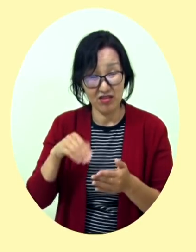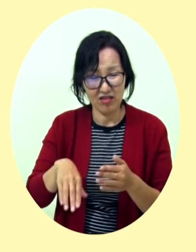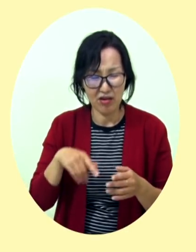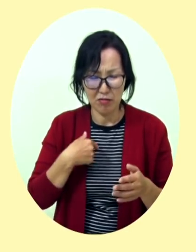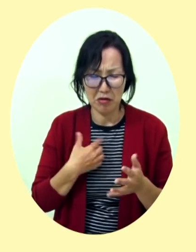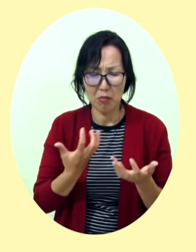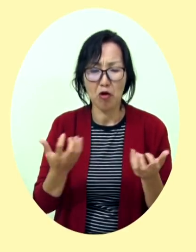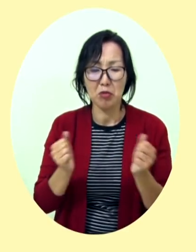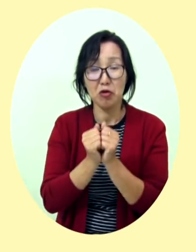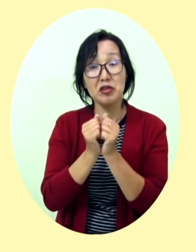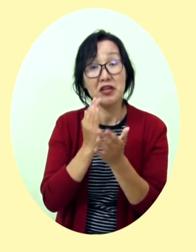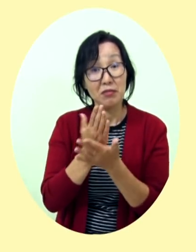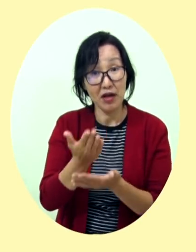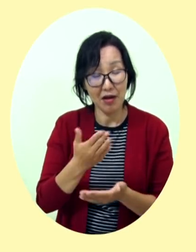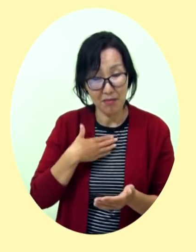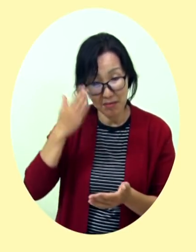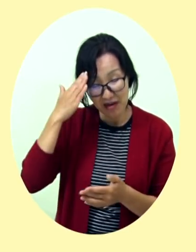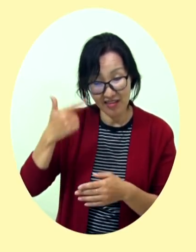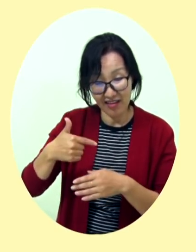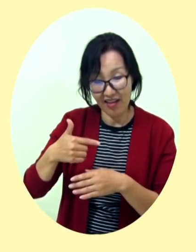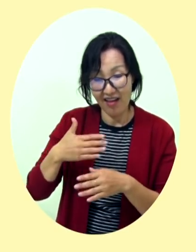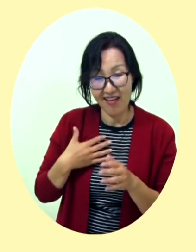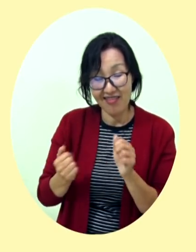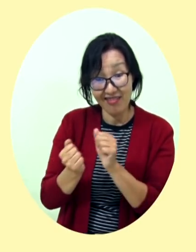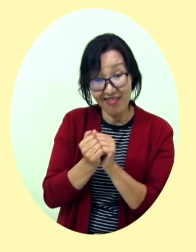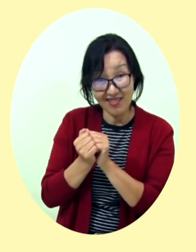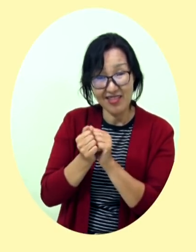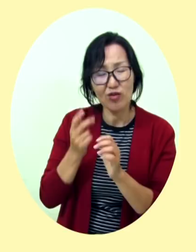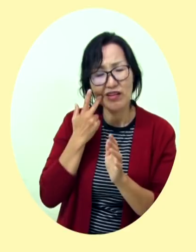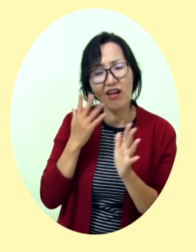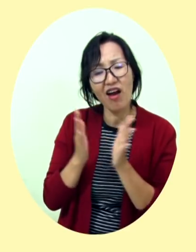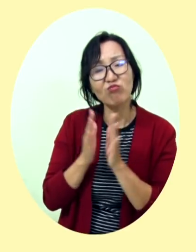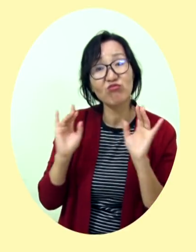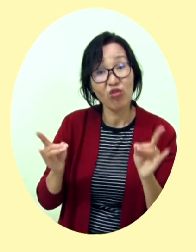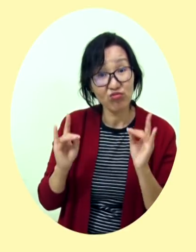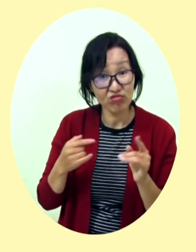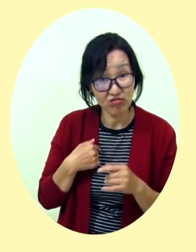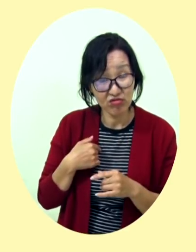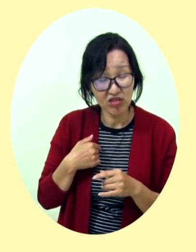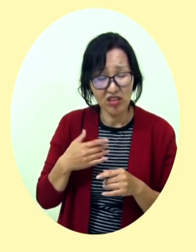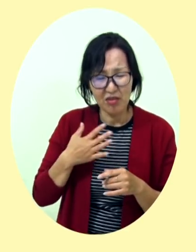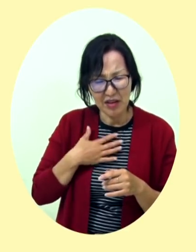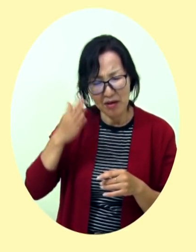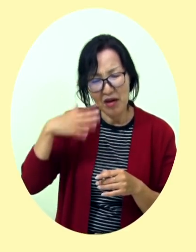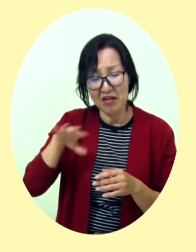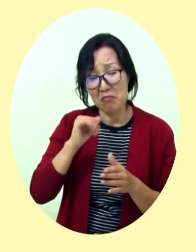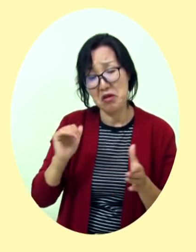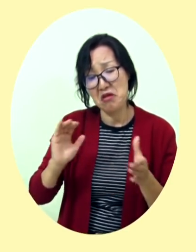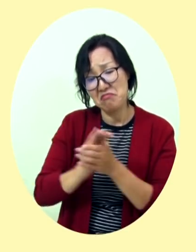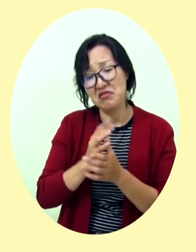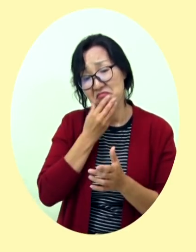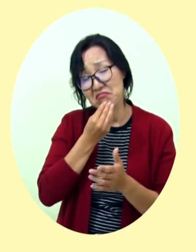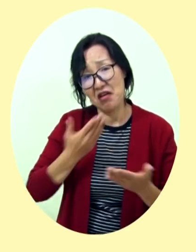Мөн миний олон найз байдаг. Би байрныхаа найз нартайгаа үргэлж хамт тоглодог. Манай байрныхан их